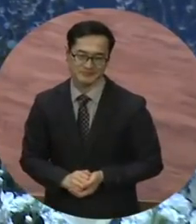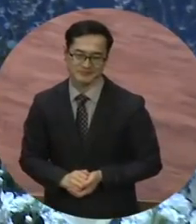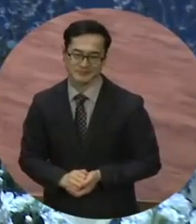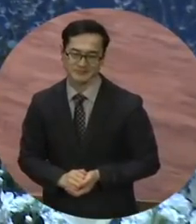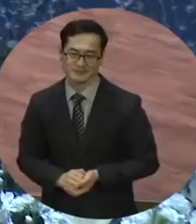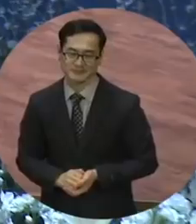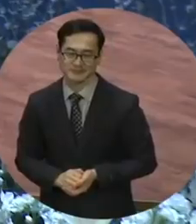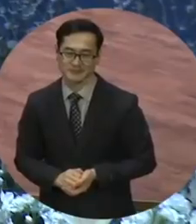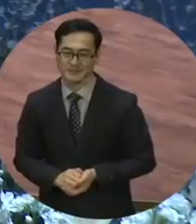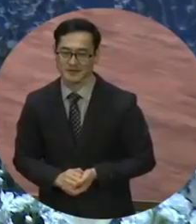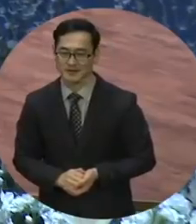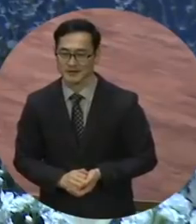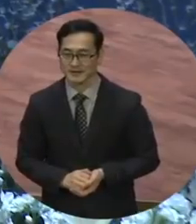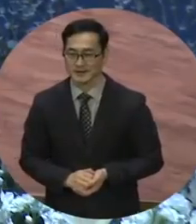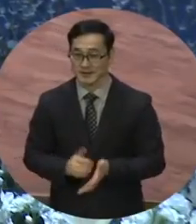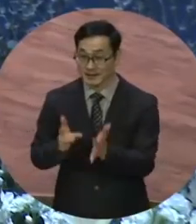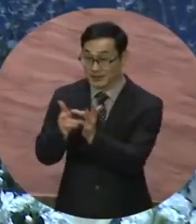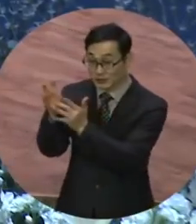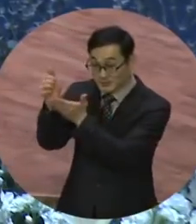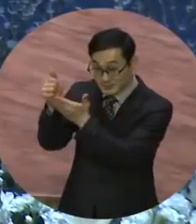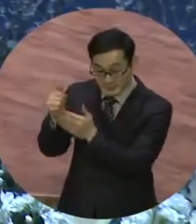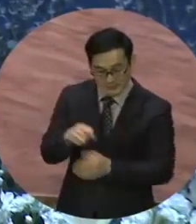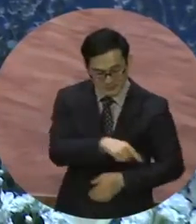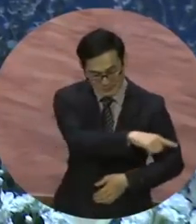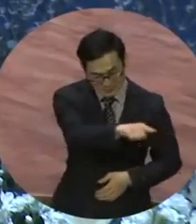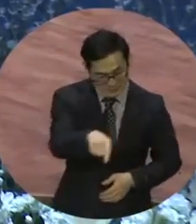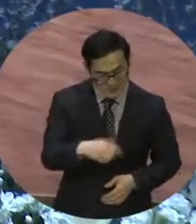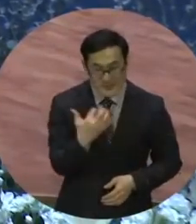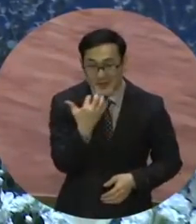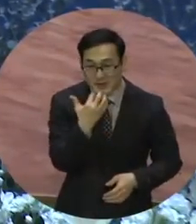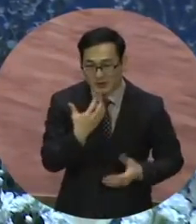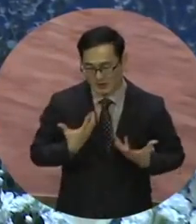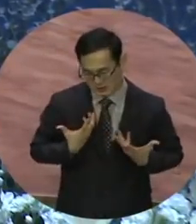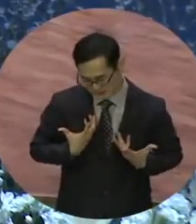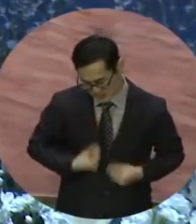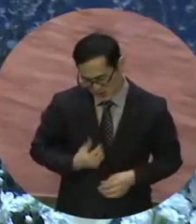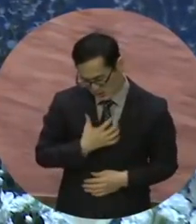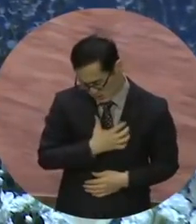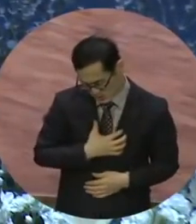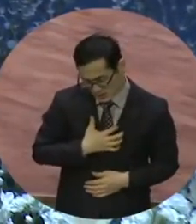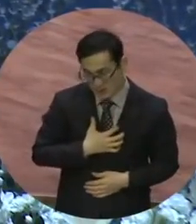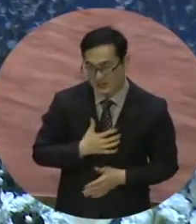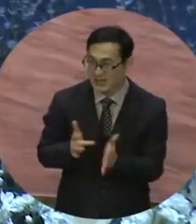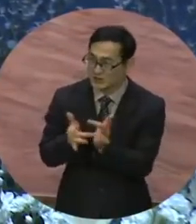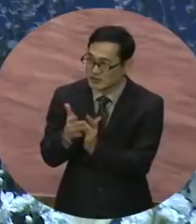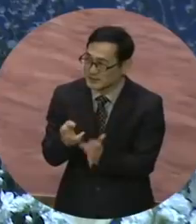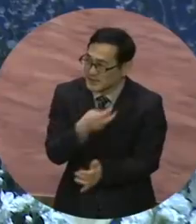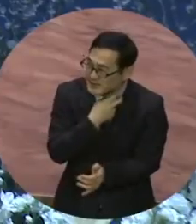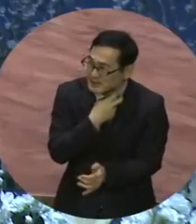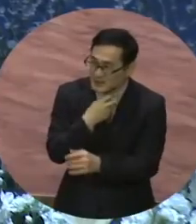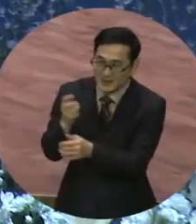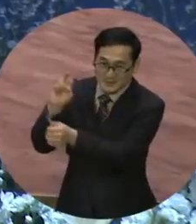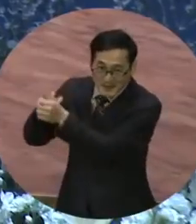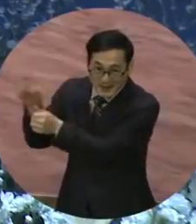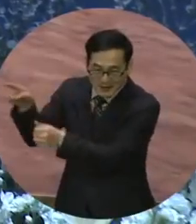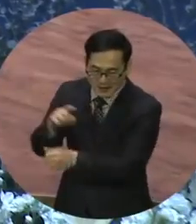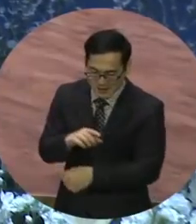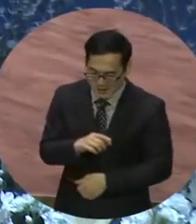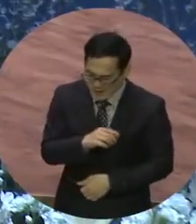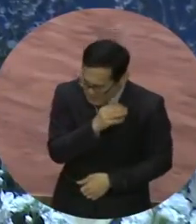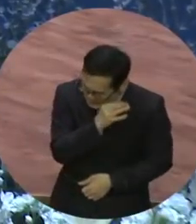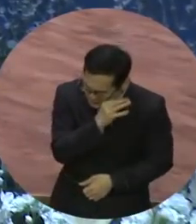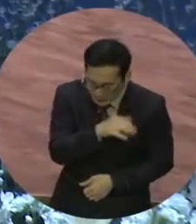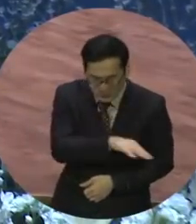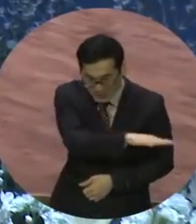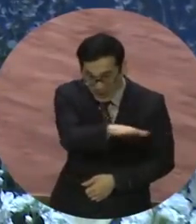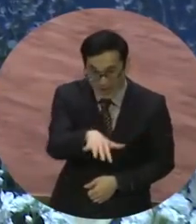만약 예수님께서 절망 가운데 빠져있는 이 베드로, 예수님을 배신하고 저주했던 이 베드로를 포함한